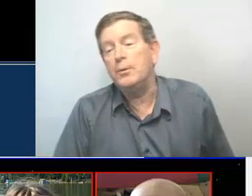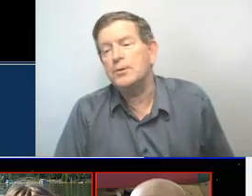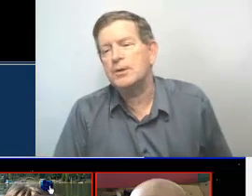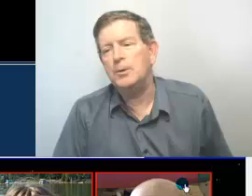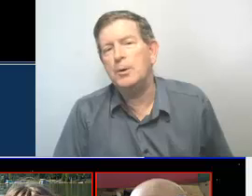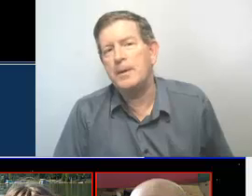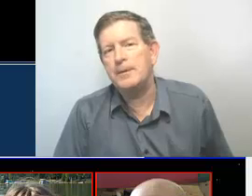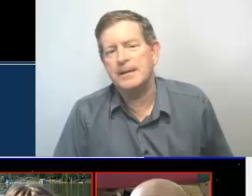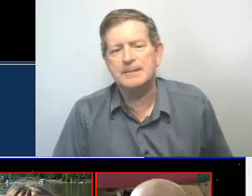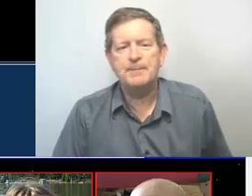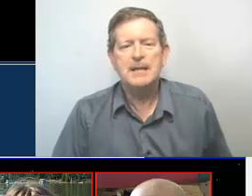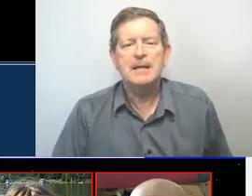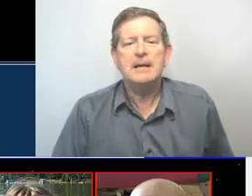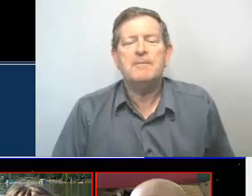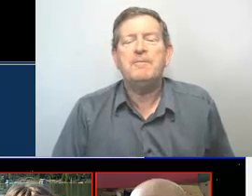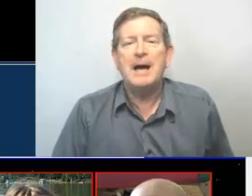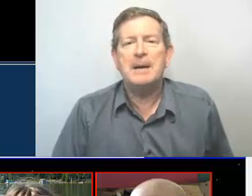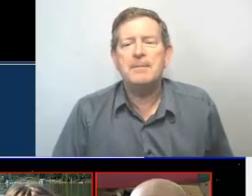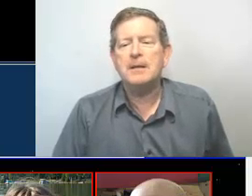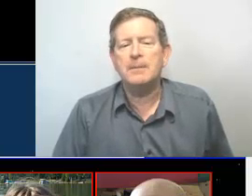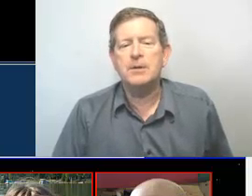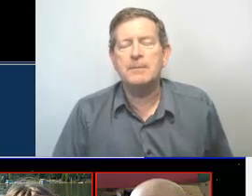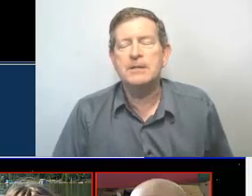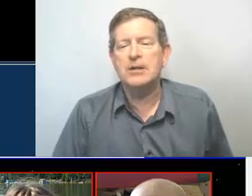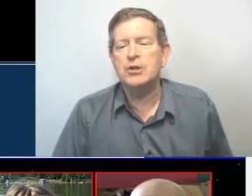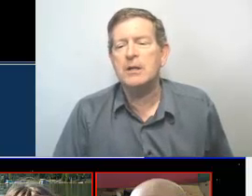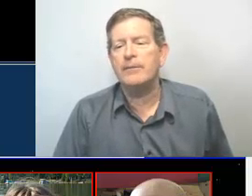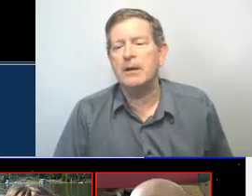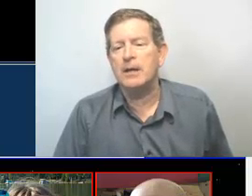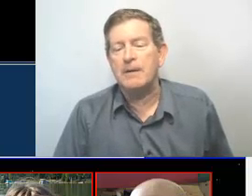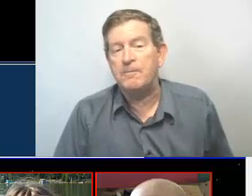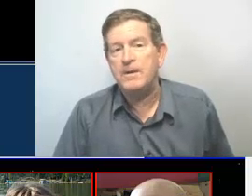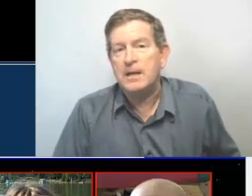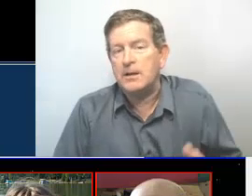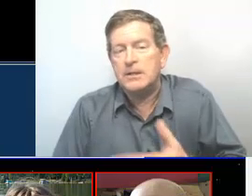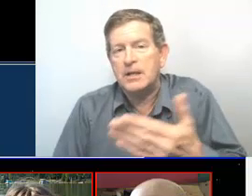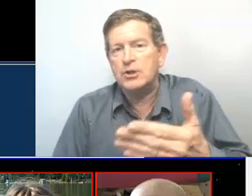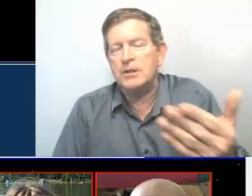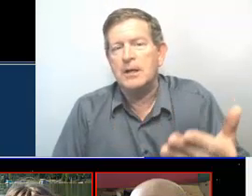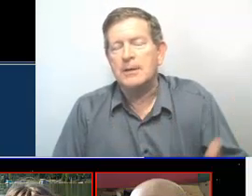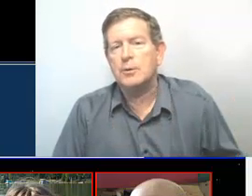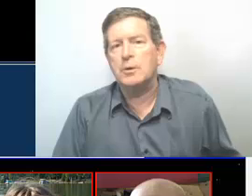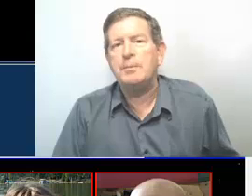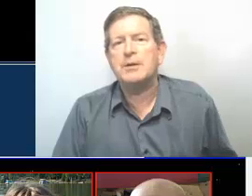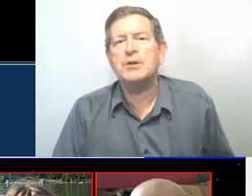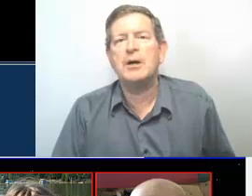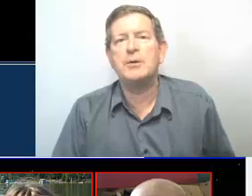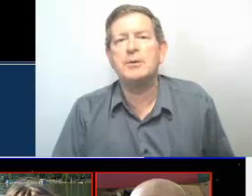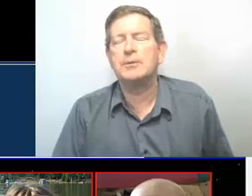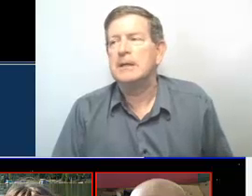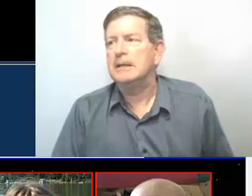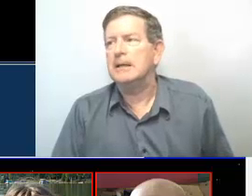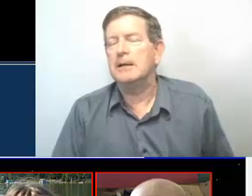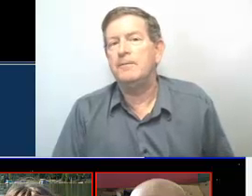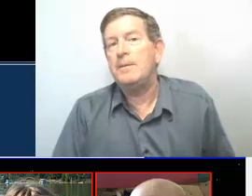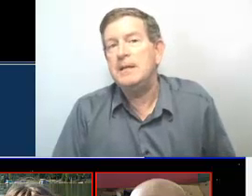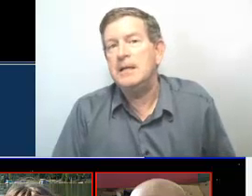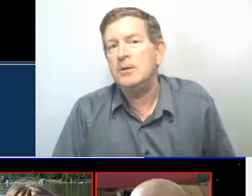garçon. En plus, le bébé. Hein. Femme, comme il s'agit, et fille, il s'agit de